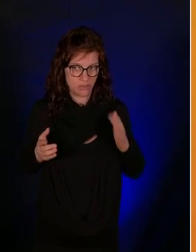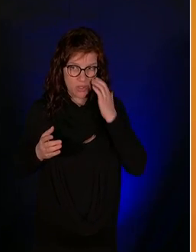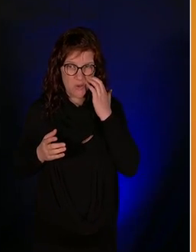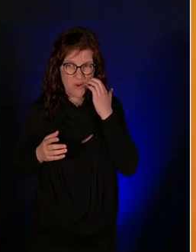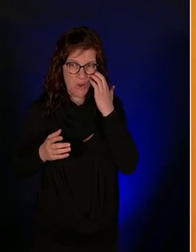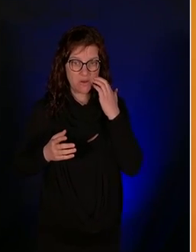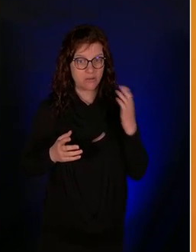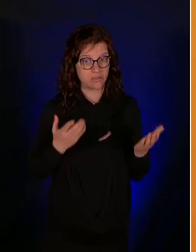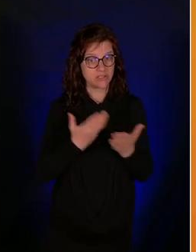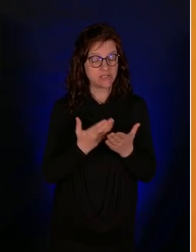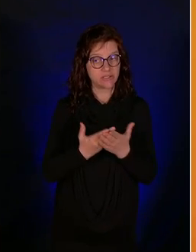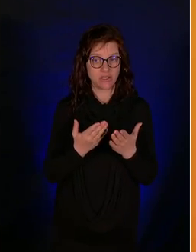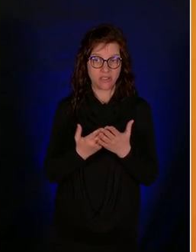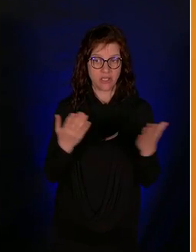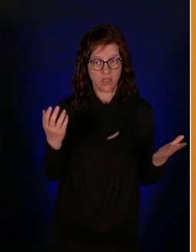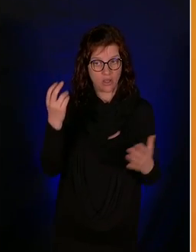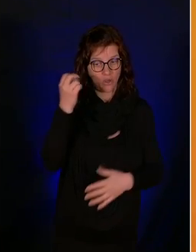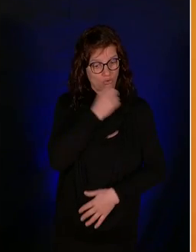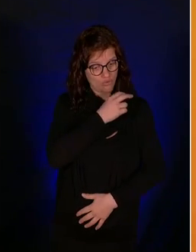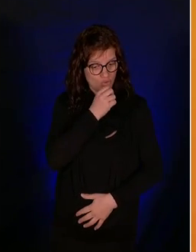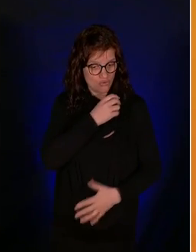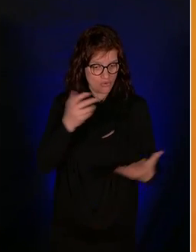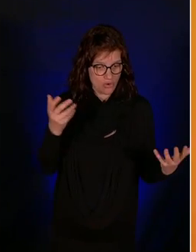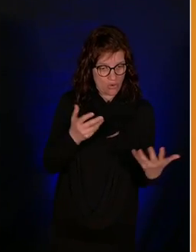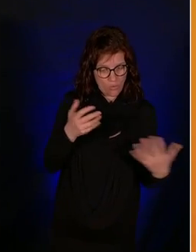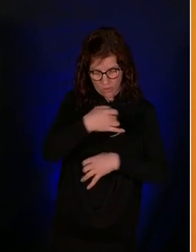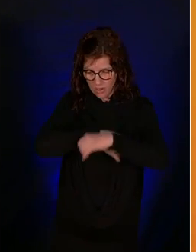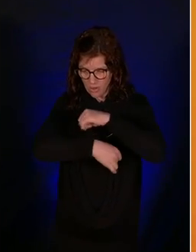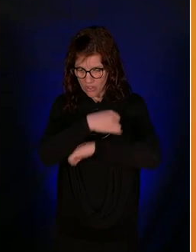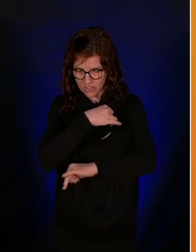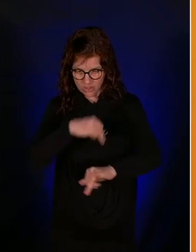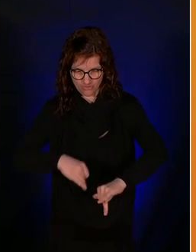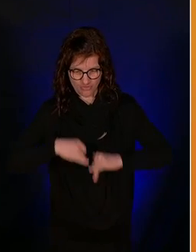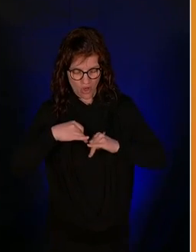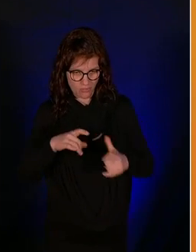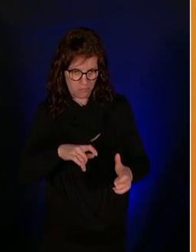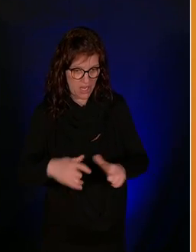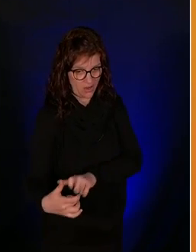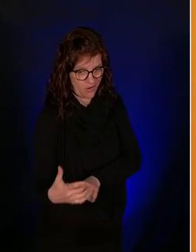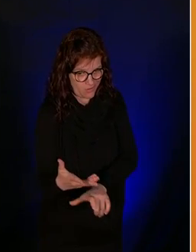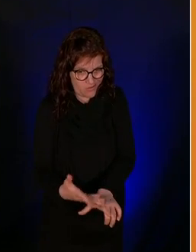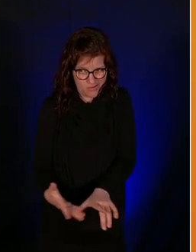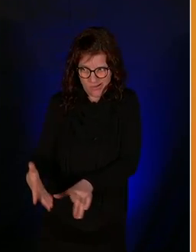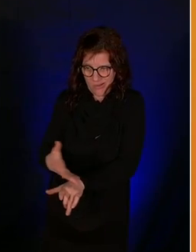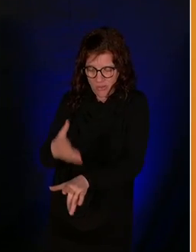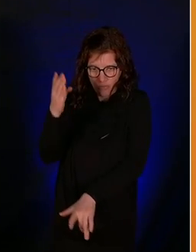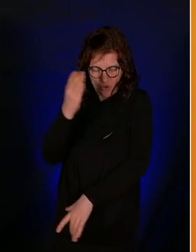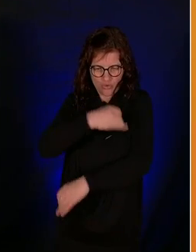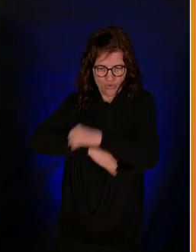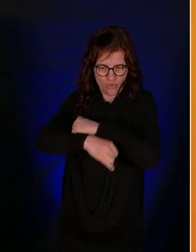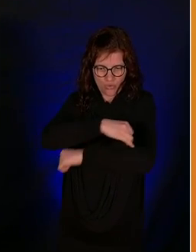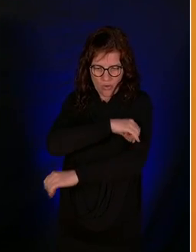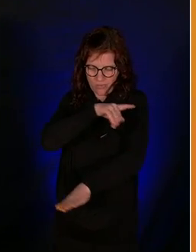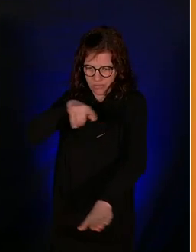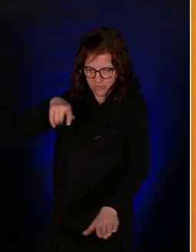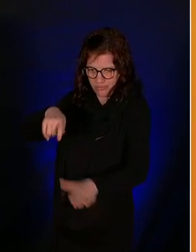plus qu'urgence de créer les conditions pour organiser les jeunes précaires et d'y mettre les moyens pour les droits au